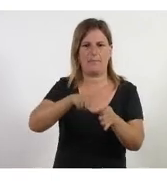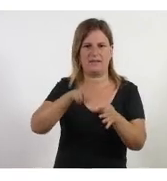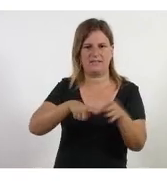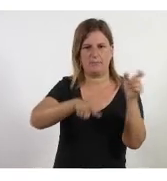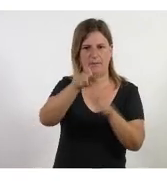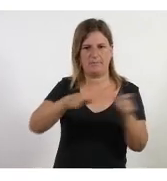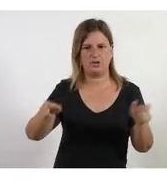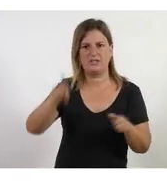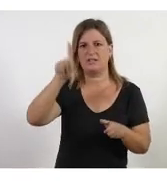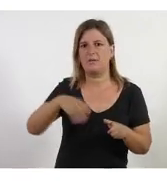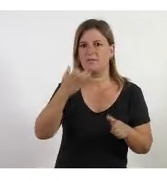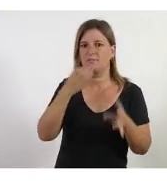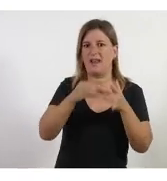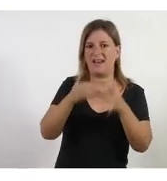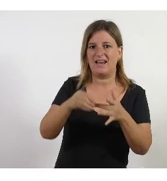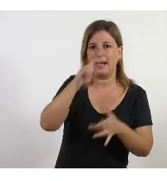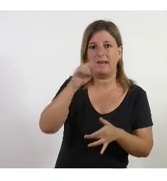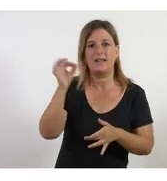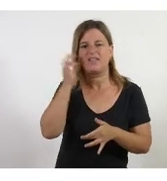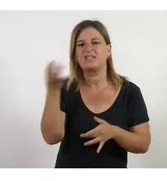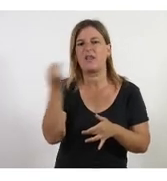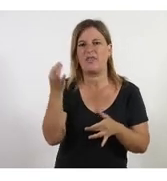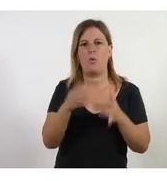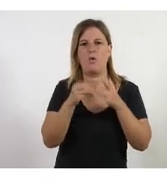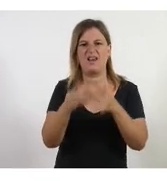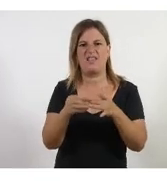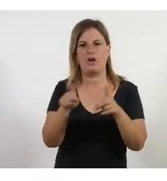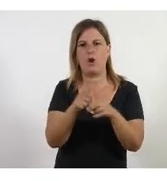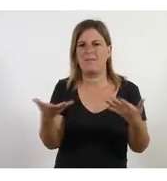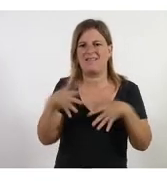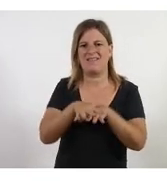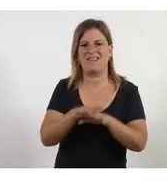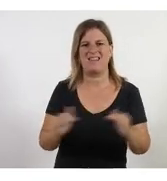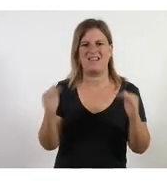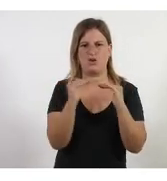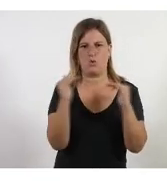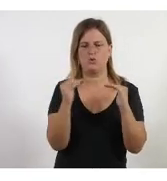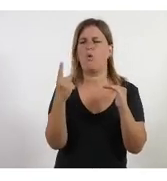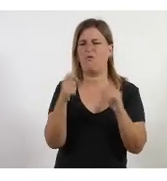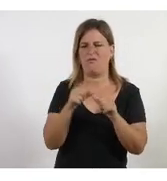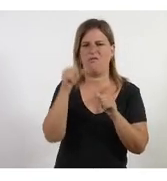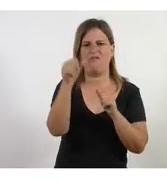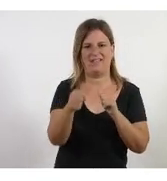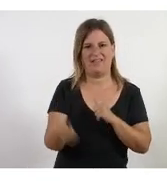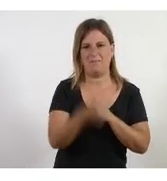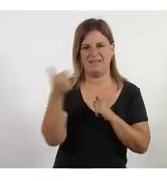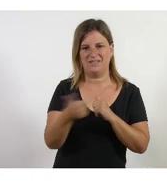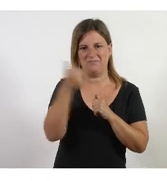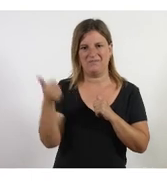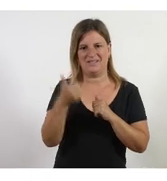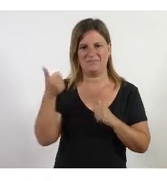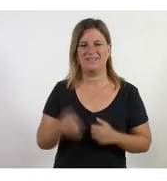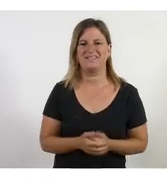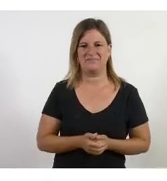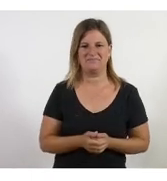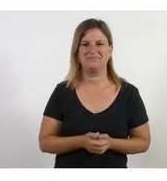exemple, els líders i les líders assolir un lideratge inclusiu. O sigui que molt de camí per recórrer encara, em sembla, Enric. Jo